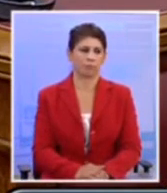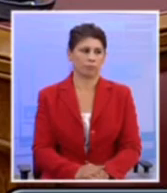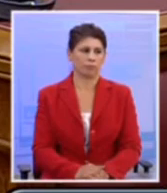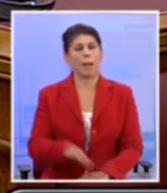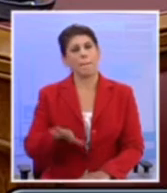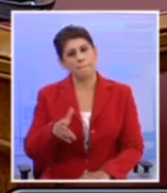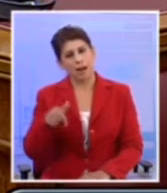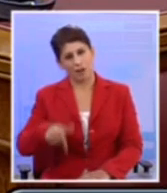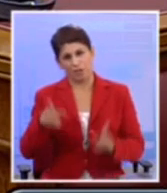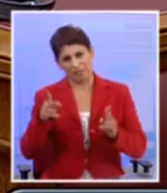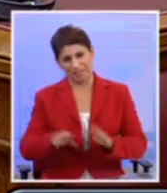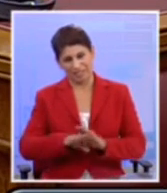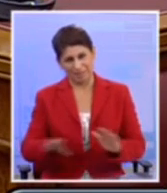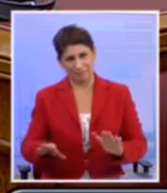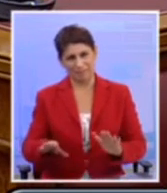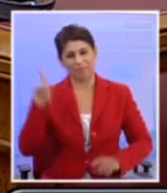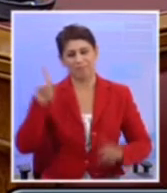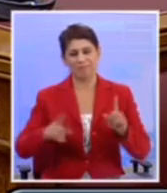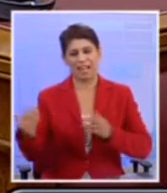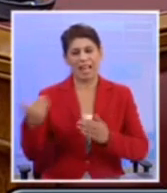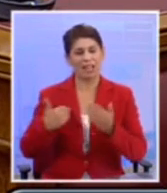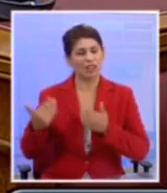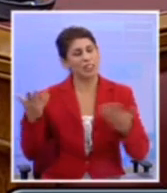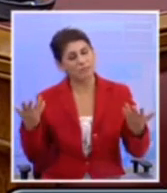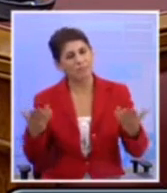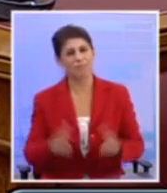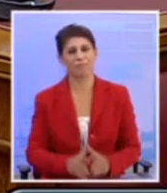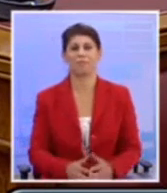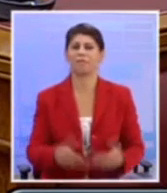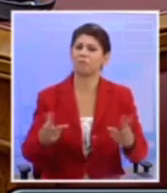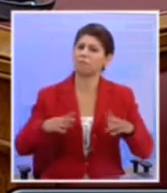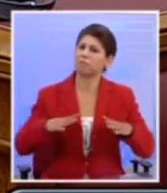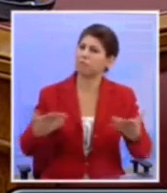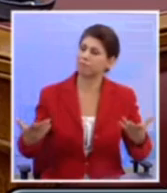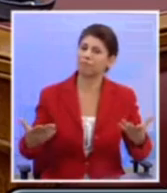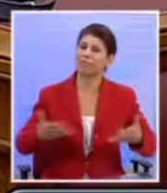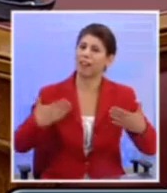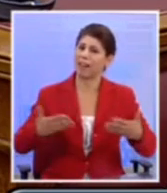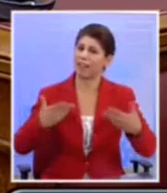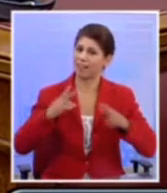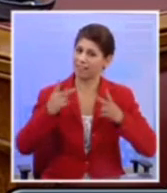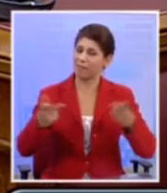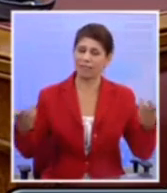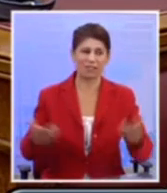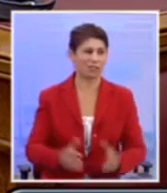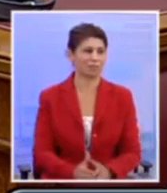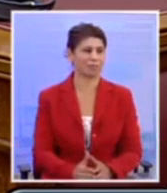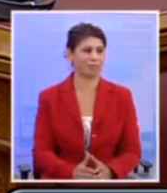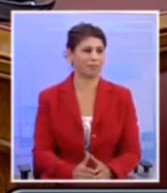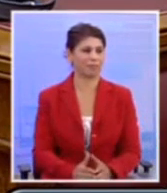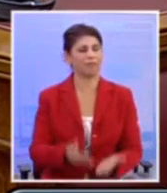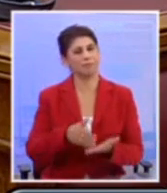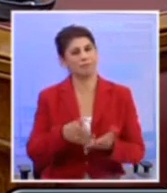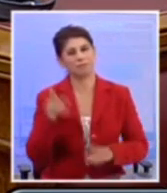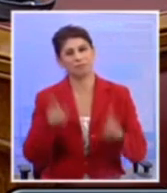μάλλον εδώ και να κάνετε ορισμένες ερωτήσεις. Είμαι στη διάθεση να απαντήσω με μεγάλη χαρά και να